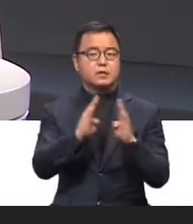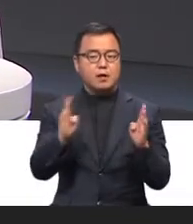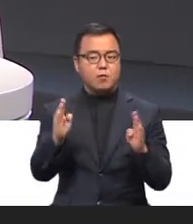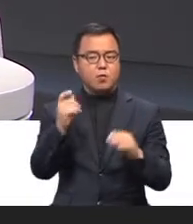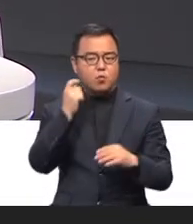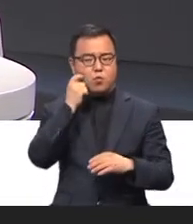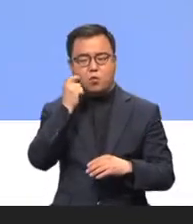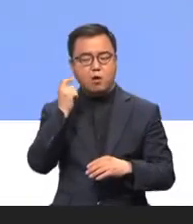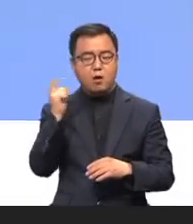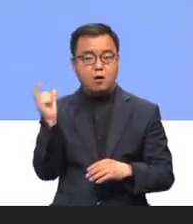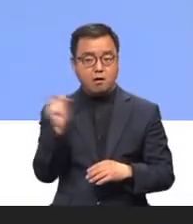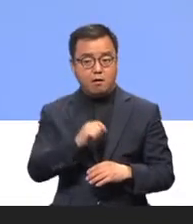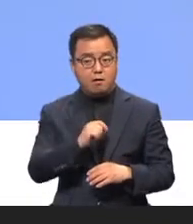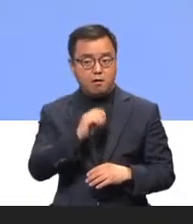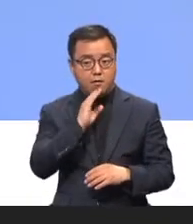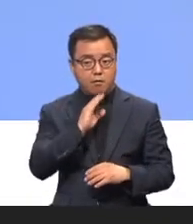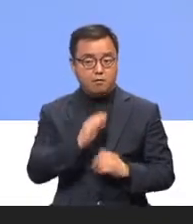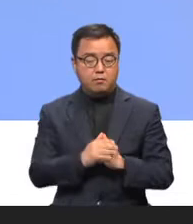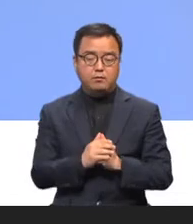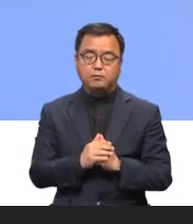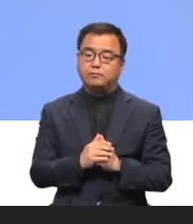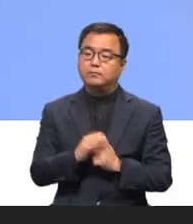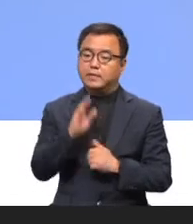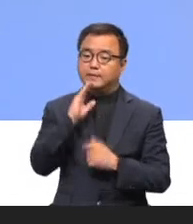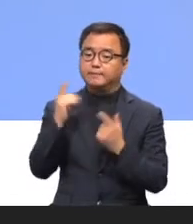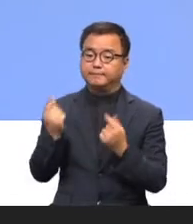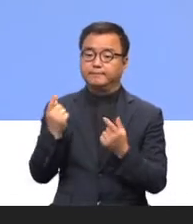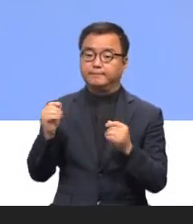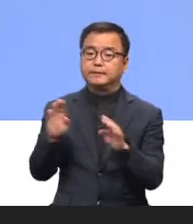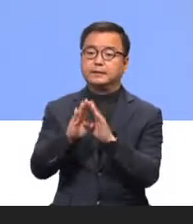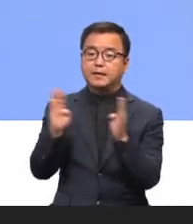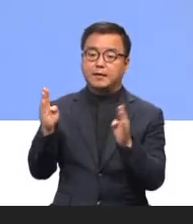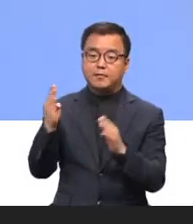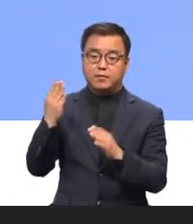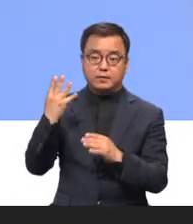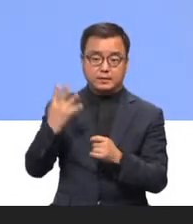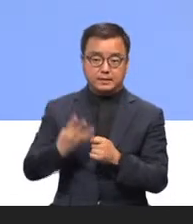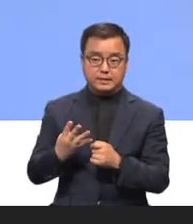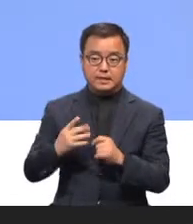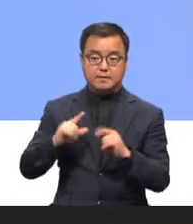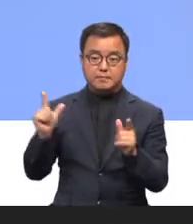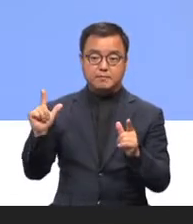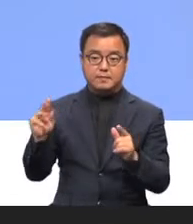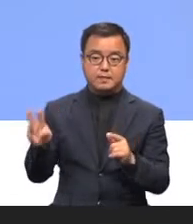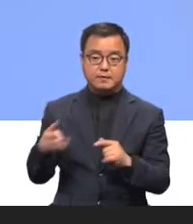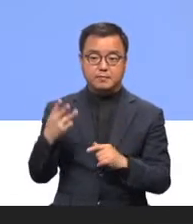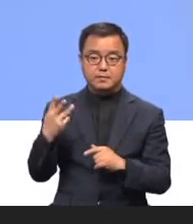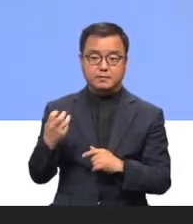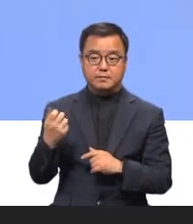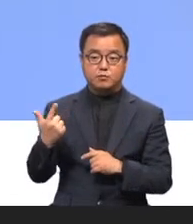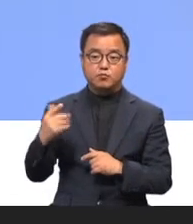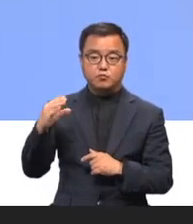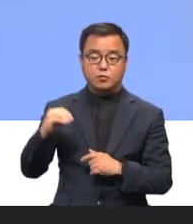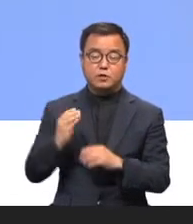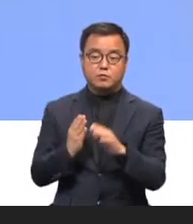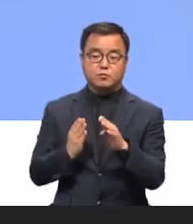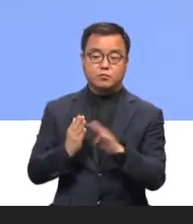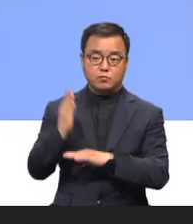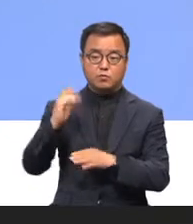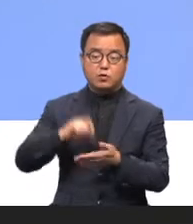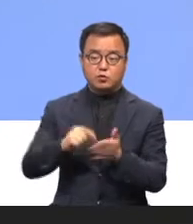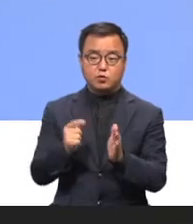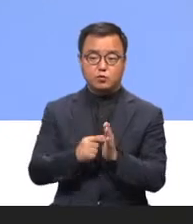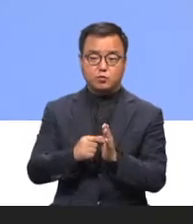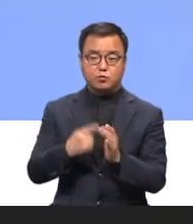아주 심상치가 않아요. 네, 그렇습니다. 네. 개봉 4일 만에 336만 명을 돌파하면서 박스오피스